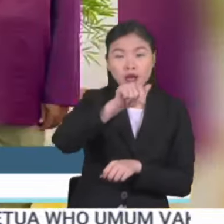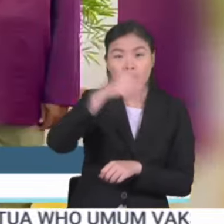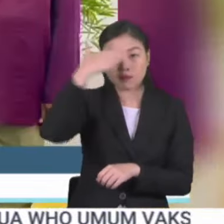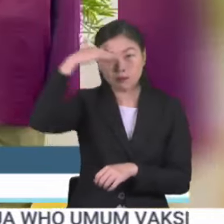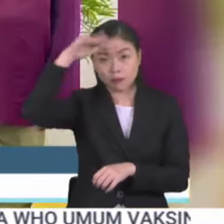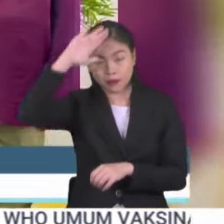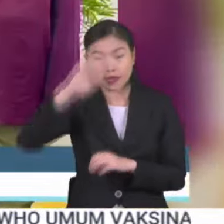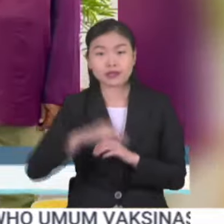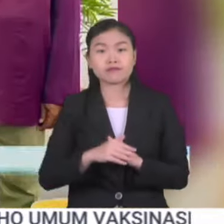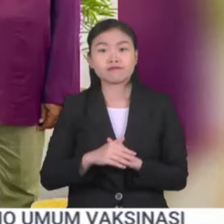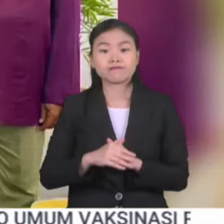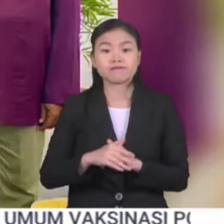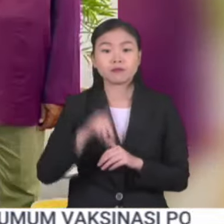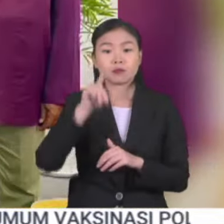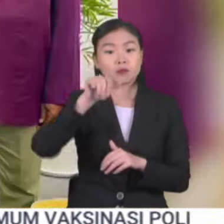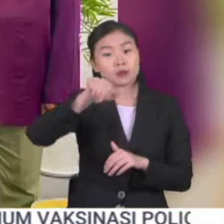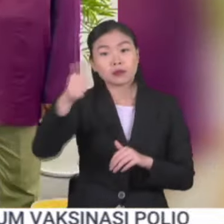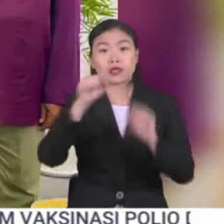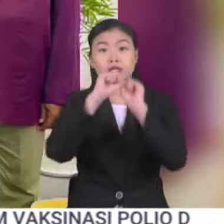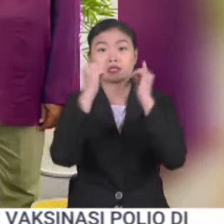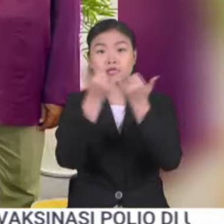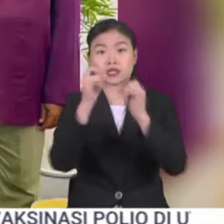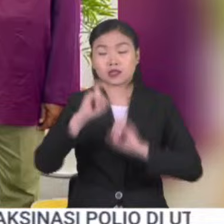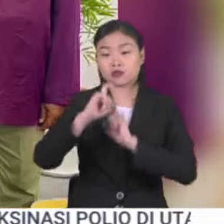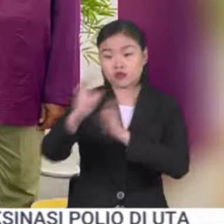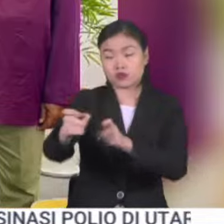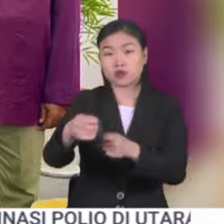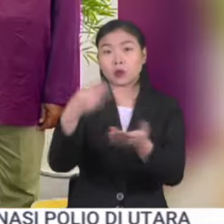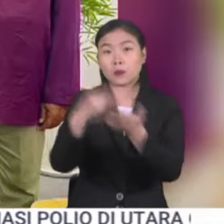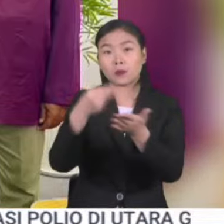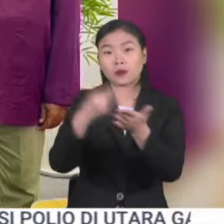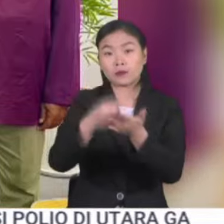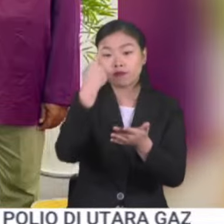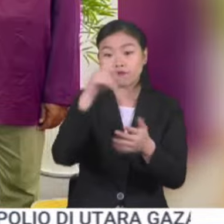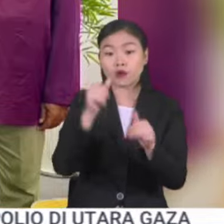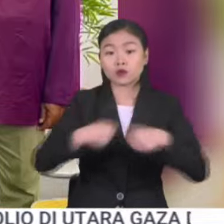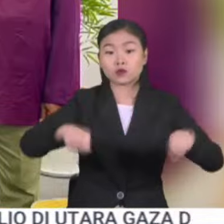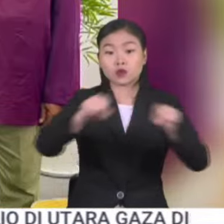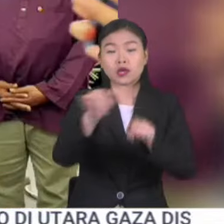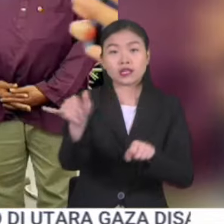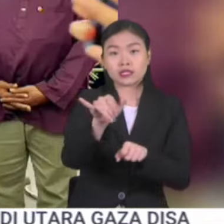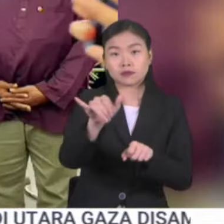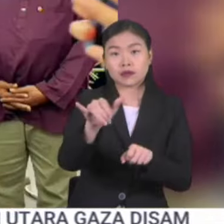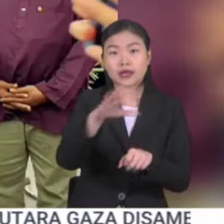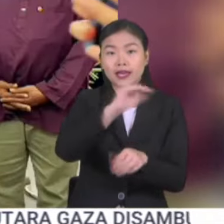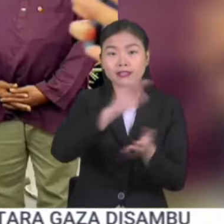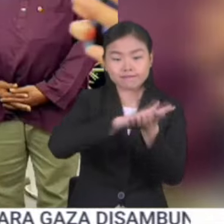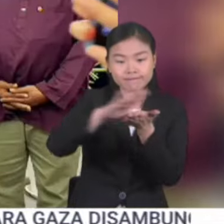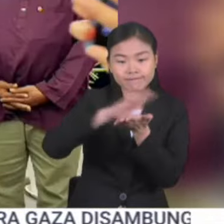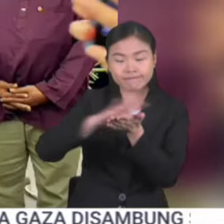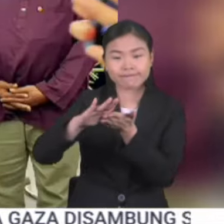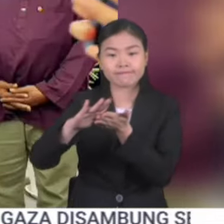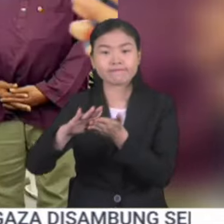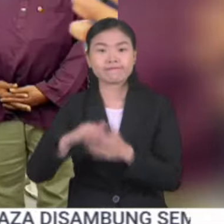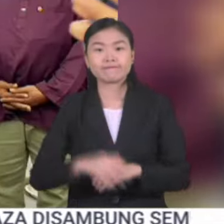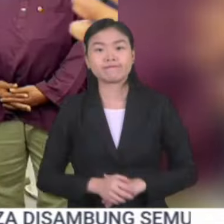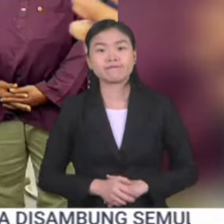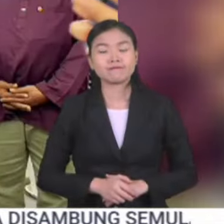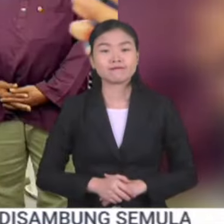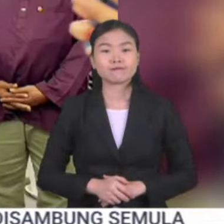Selain sejadah, sebuah lagi syarikat menyumbang wang tunai kepada surau sama selain turut bergotong royong membersihkan surau.